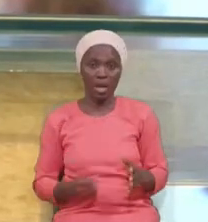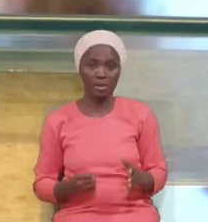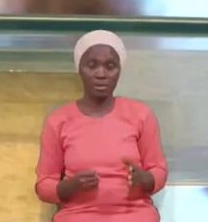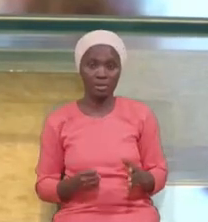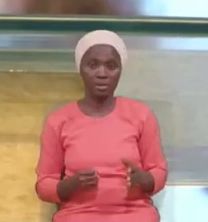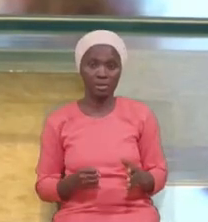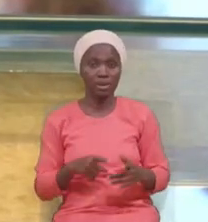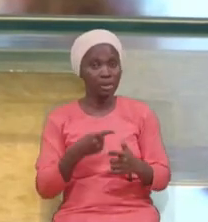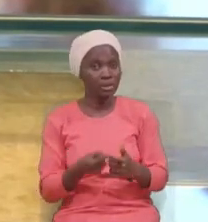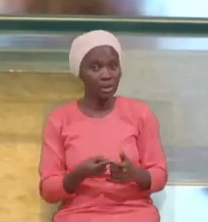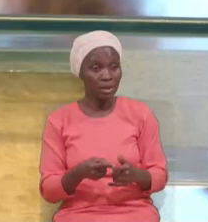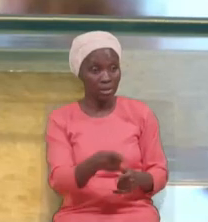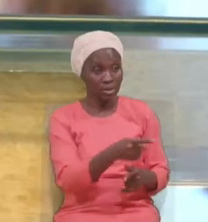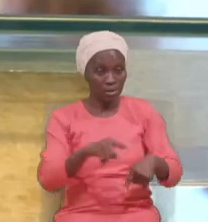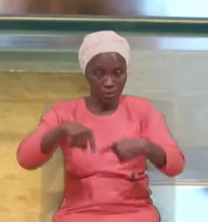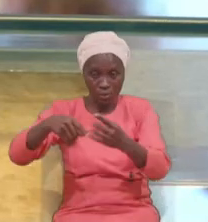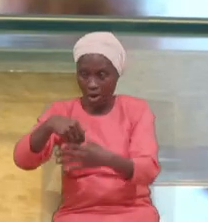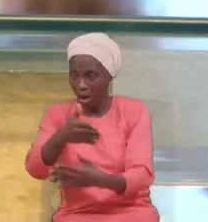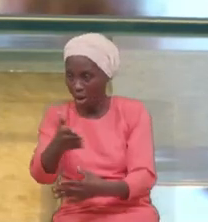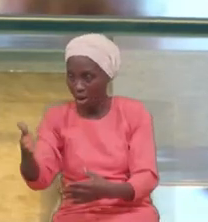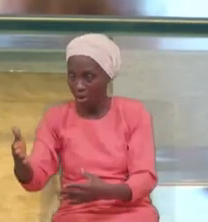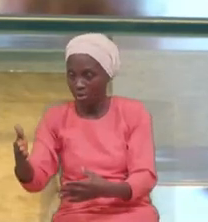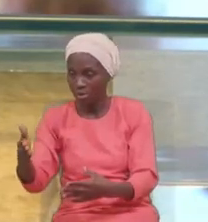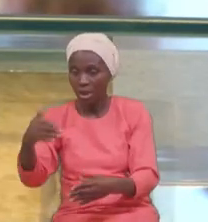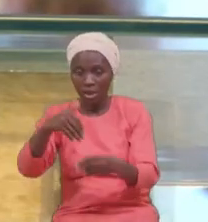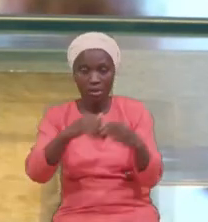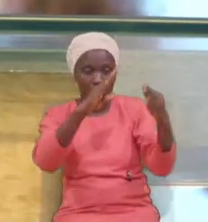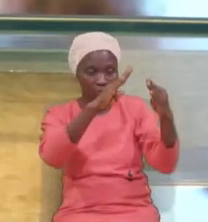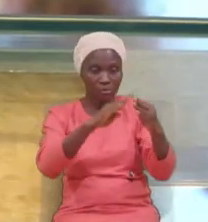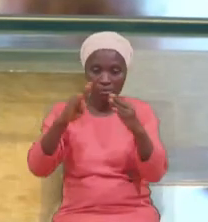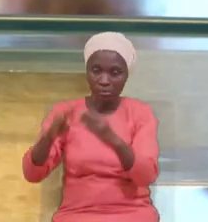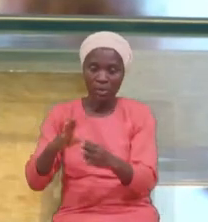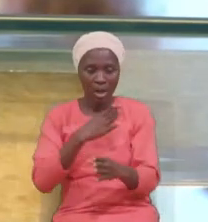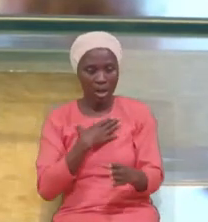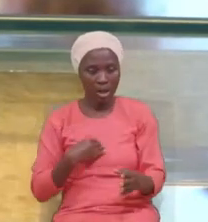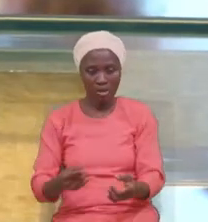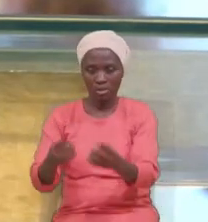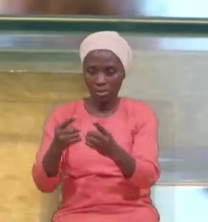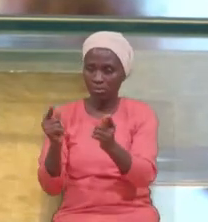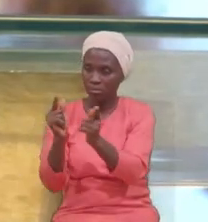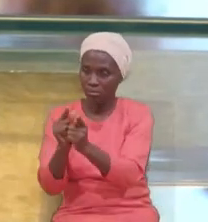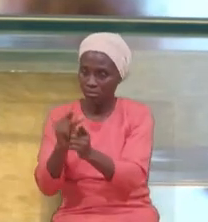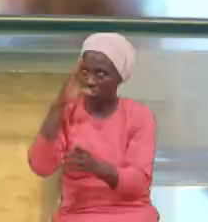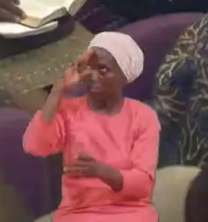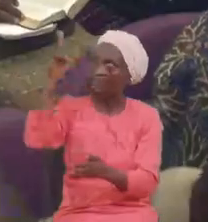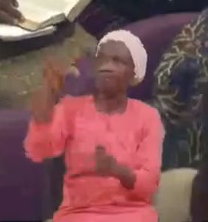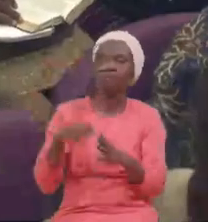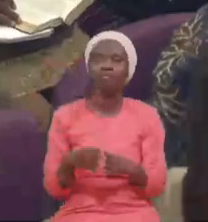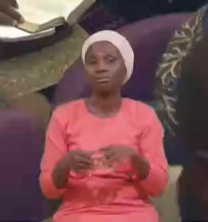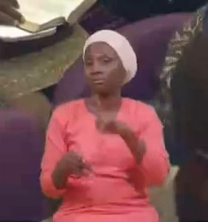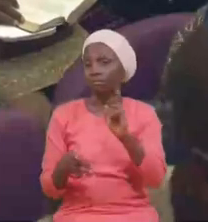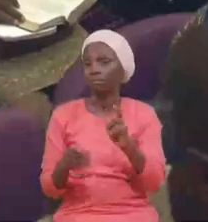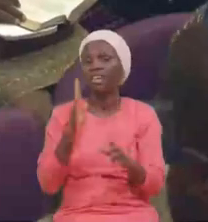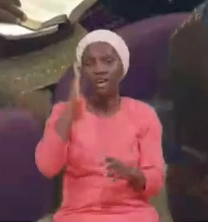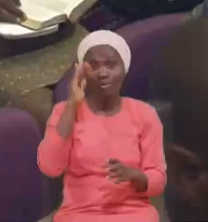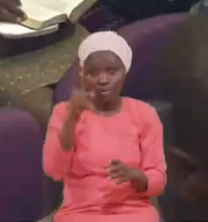Ils sortirent de la ville et ils vinrent vers lui. Est-ce que